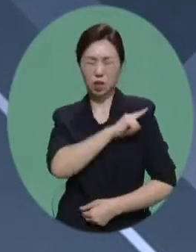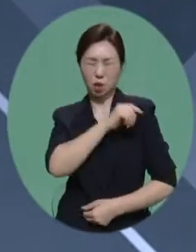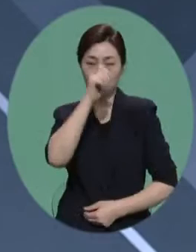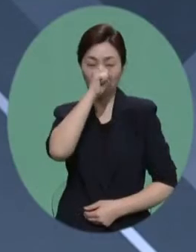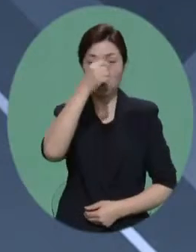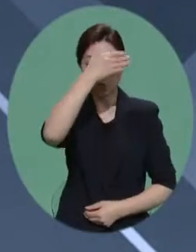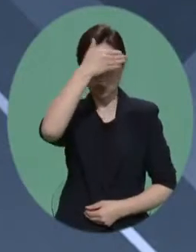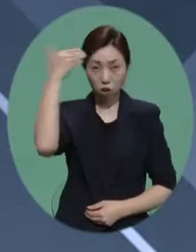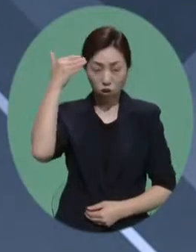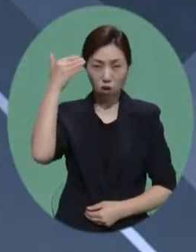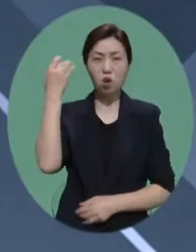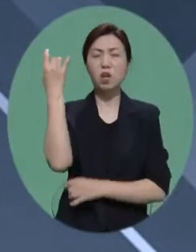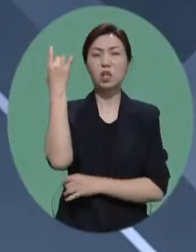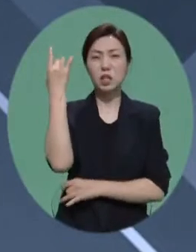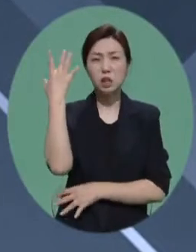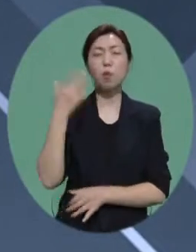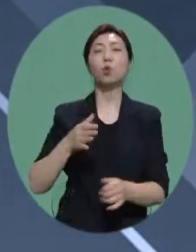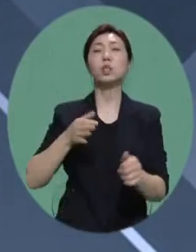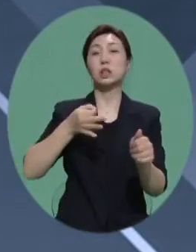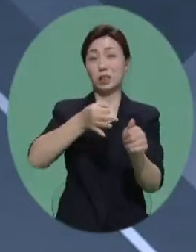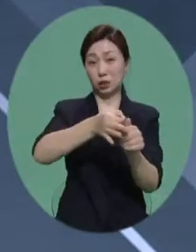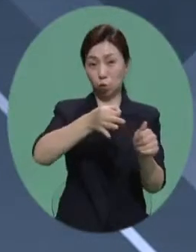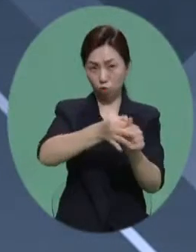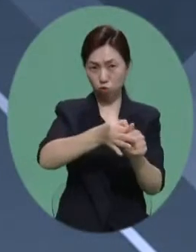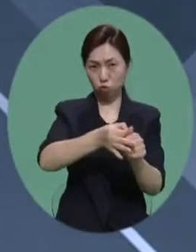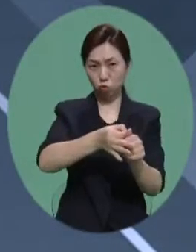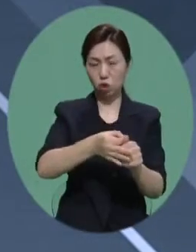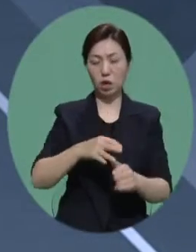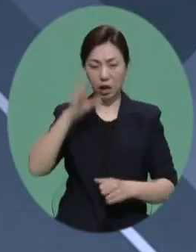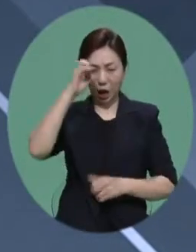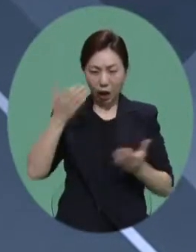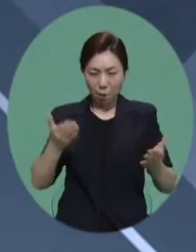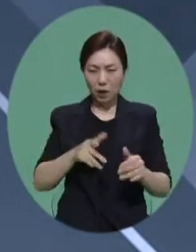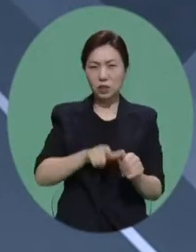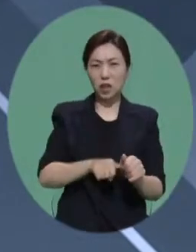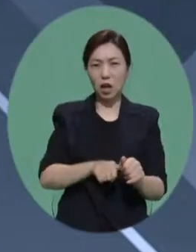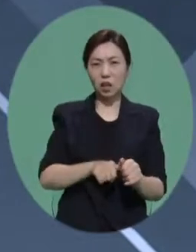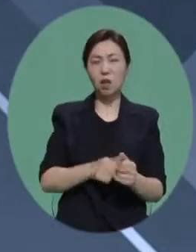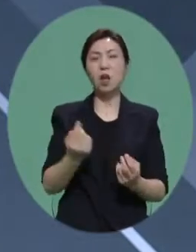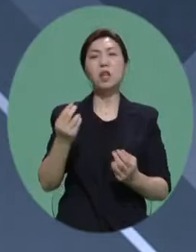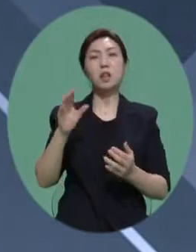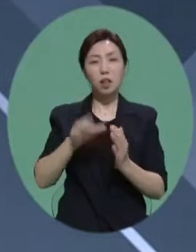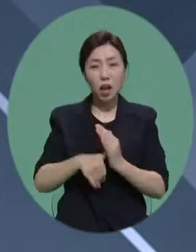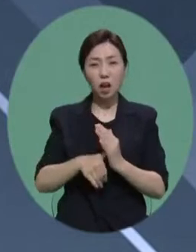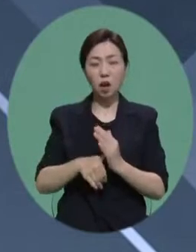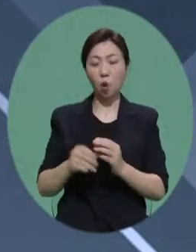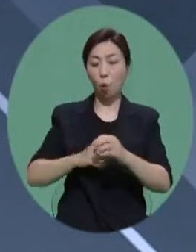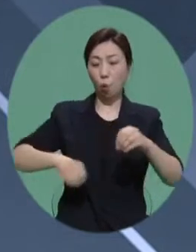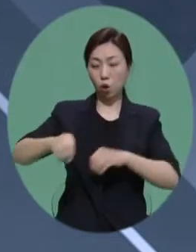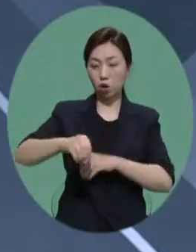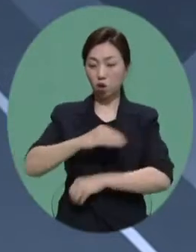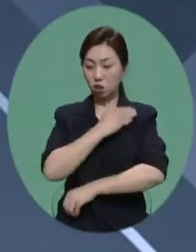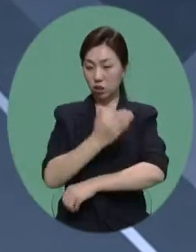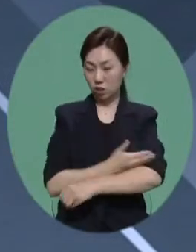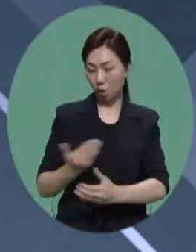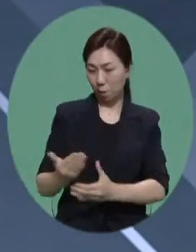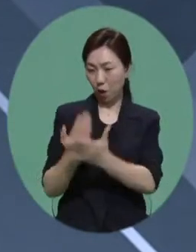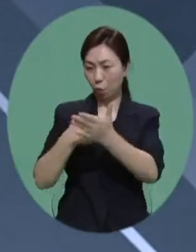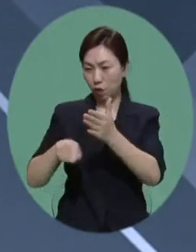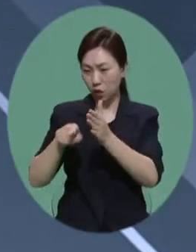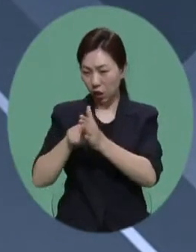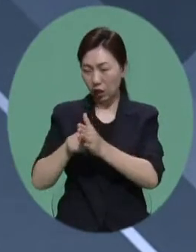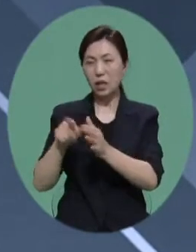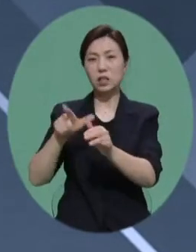알바 시간 줄이고 자기혁명 차별할 수 있도록 그런 기회 만들어 드리겠다 는 말씀 드립니다 어 두 번째 주거 문제